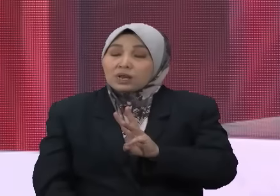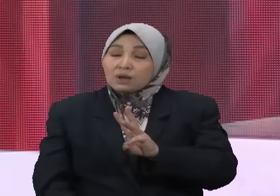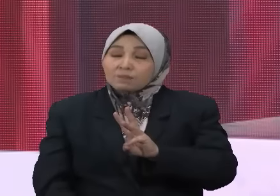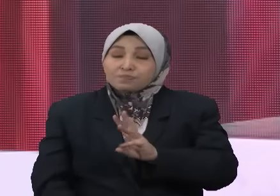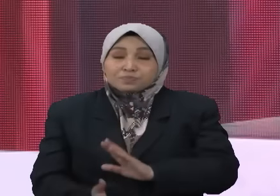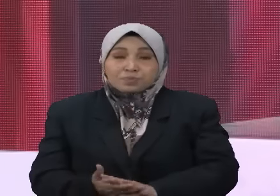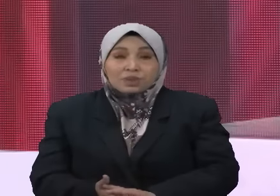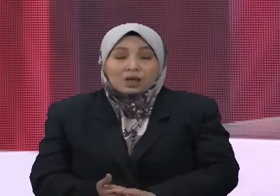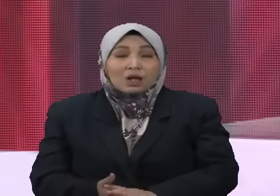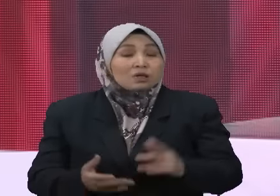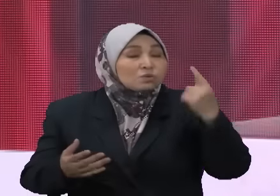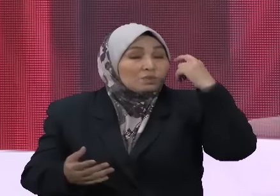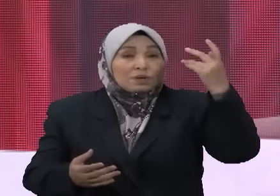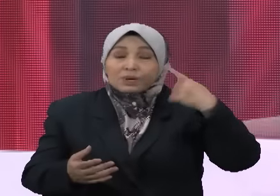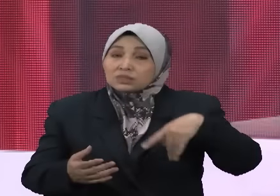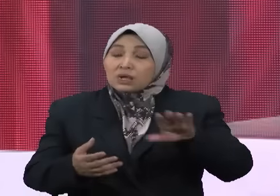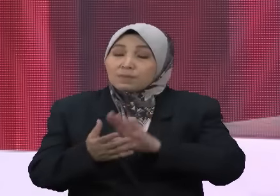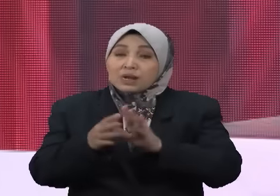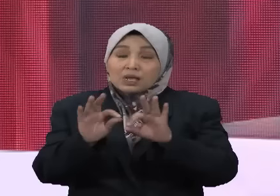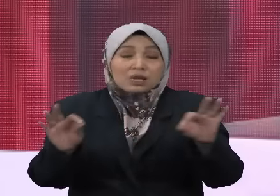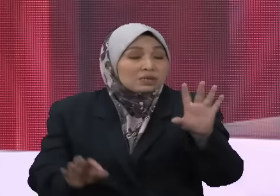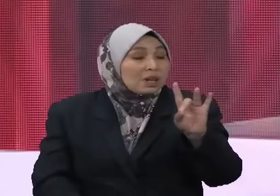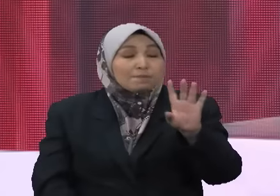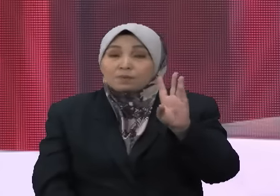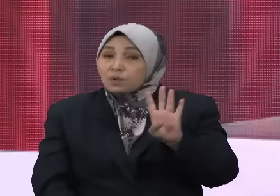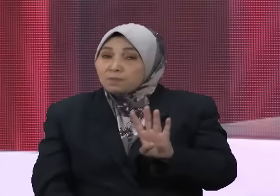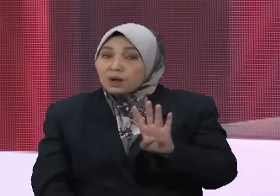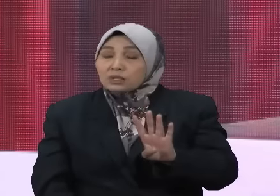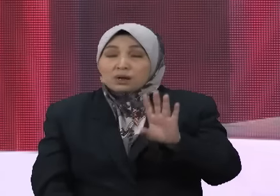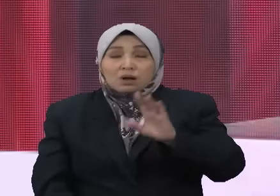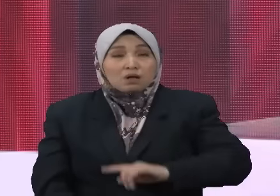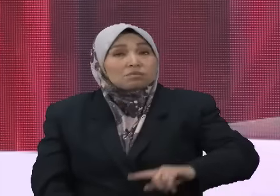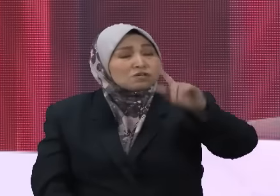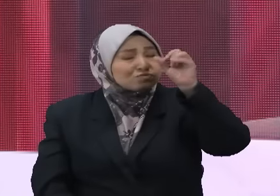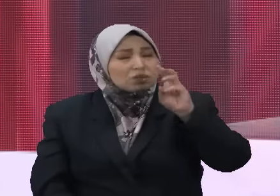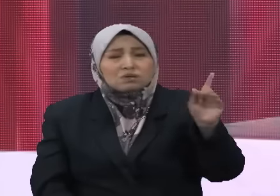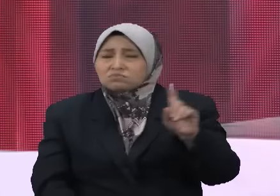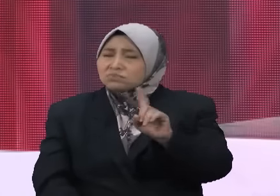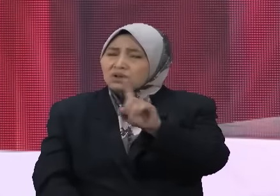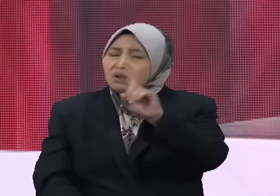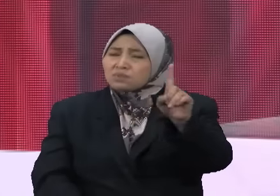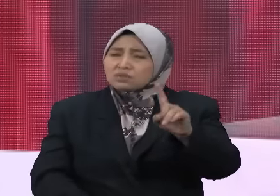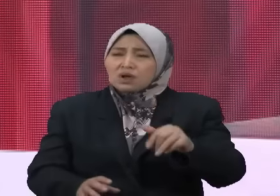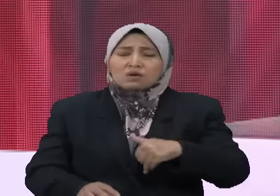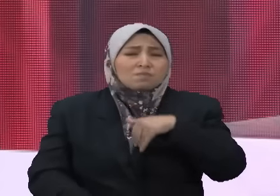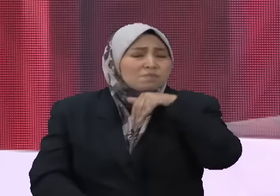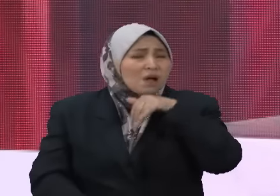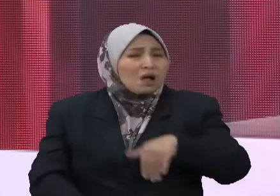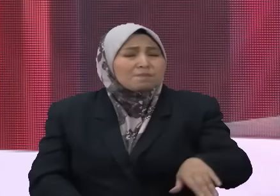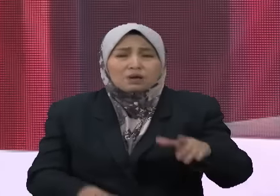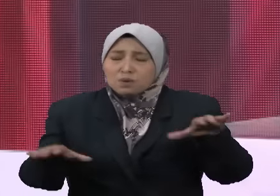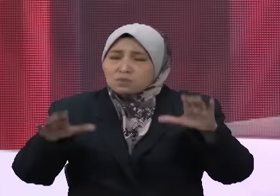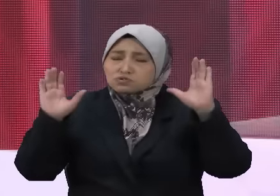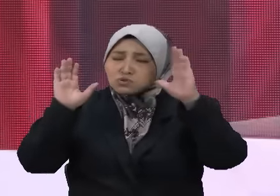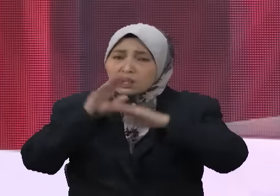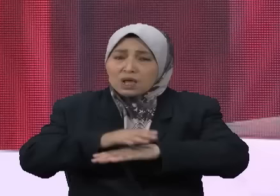taala tuan-tuan dan puan-puan pada ayat yang ke-84 Allah Subhanahu waala menyebut bahawa janganlah engkau wahai Muhammad mendirikan solat untuk seseorang yang